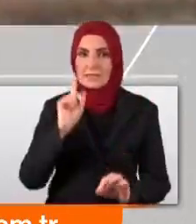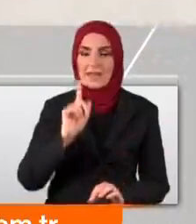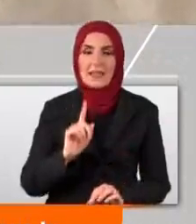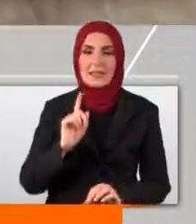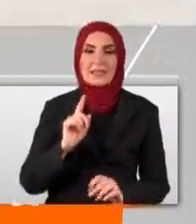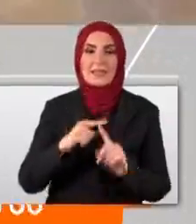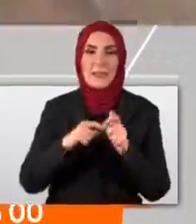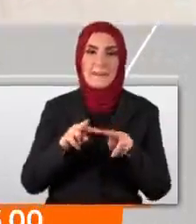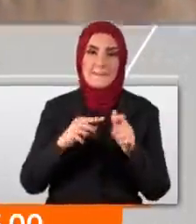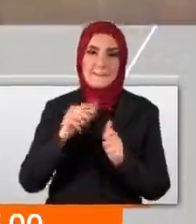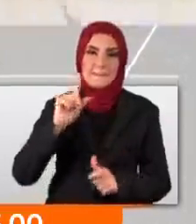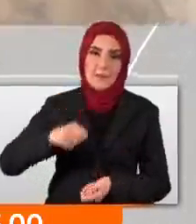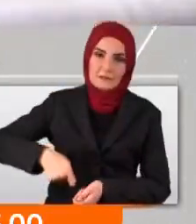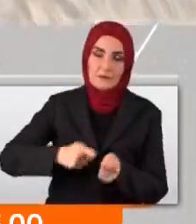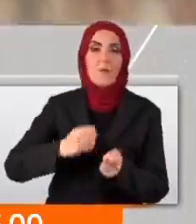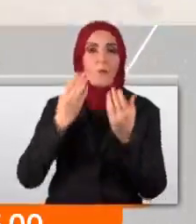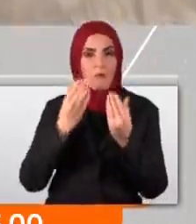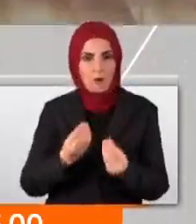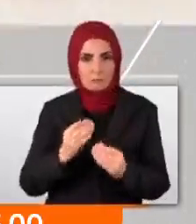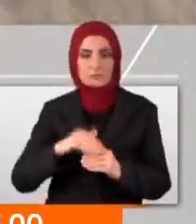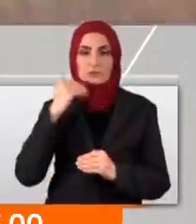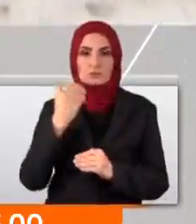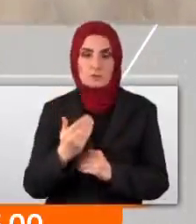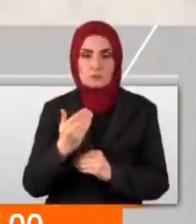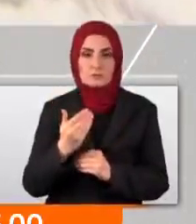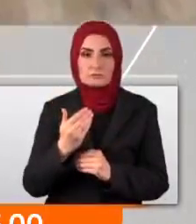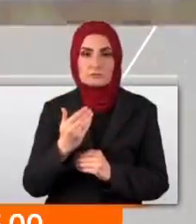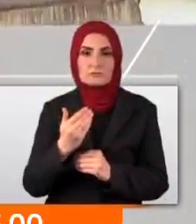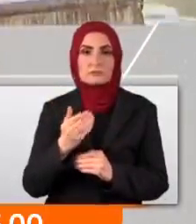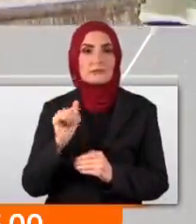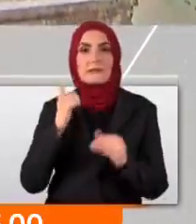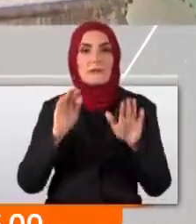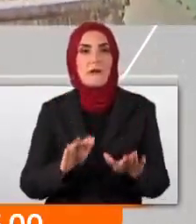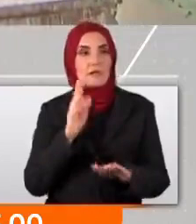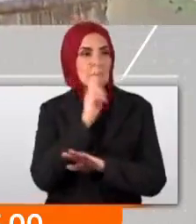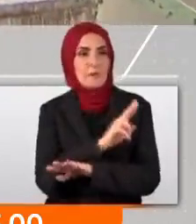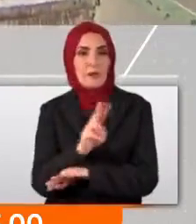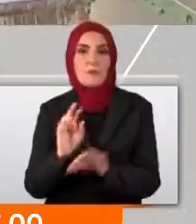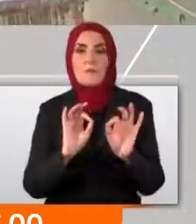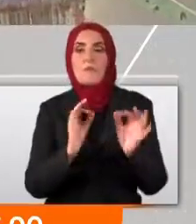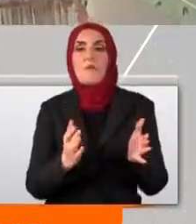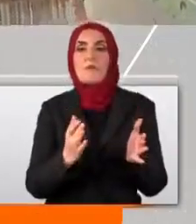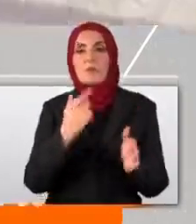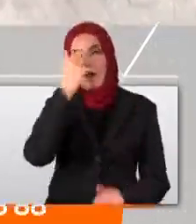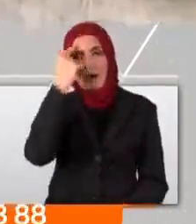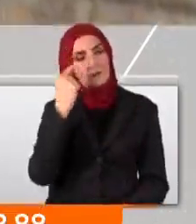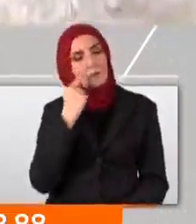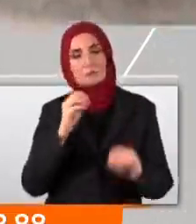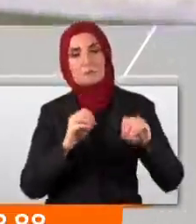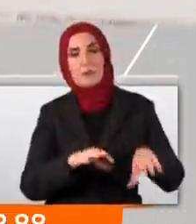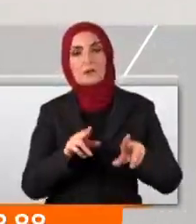demirler çıkmış, geriye ne kalmış? İşte böyle bir manzara. Adeta kaderine terk edilmiş. İnşaat başlamış ama